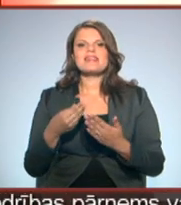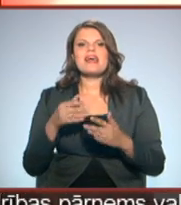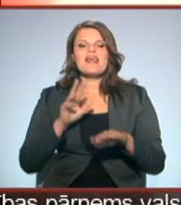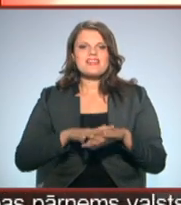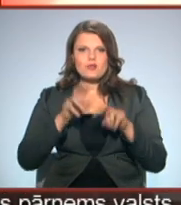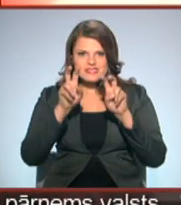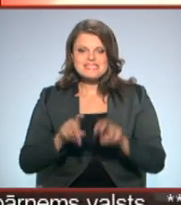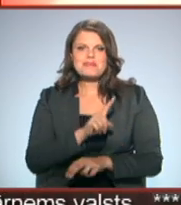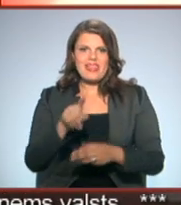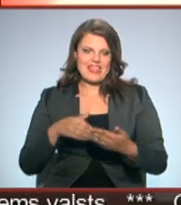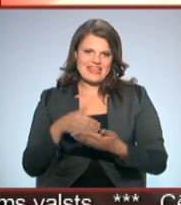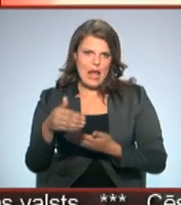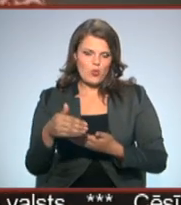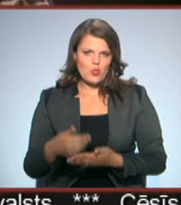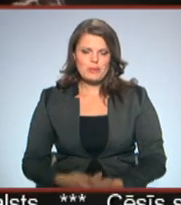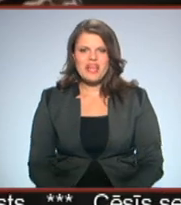Skrūndas televīzija.